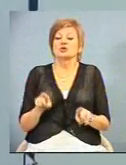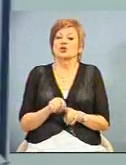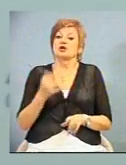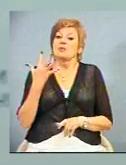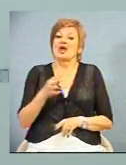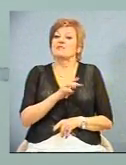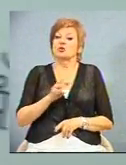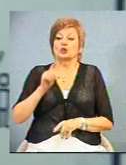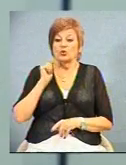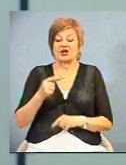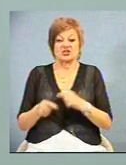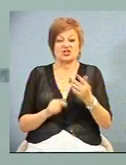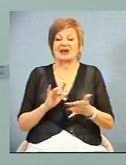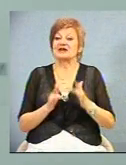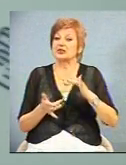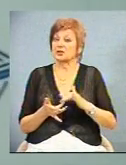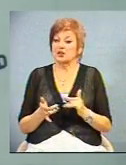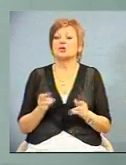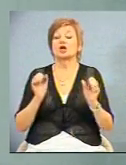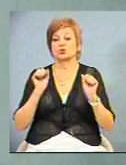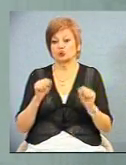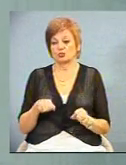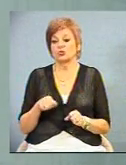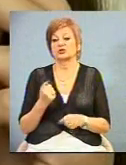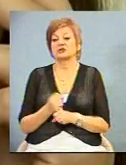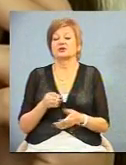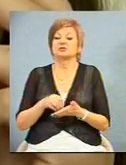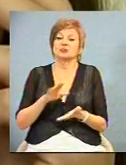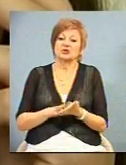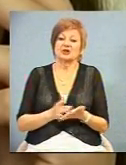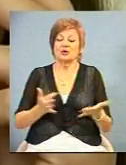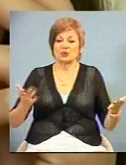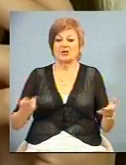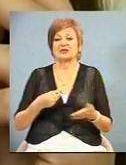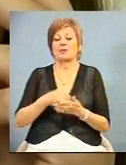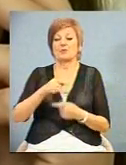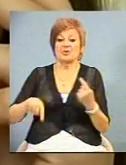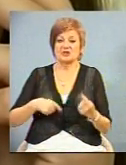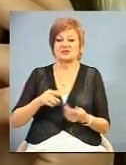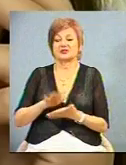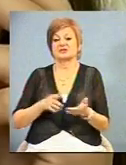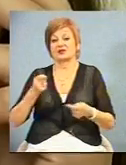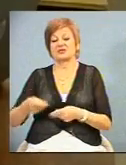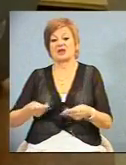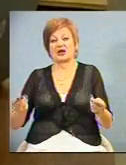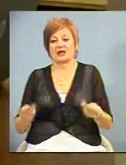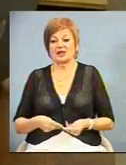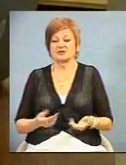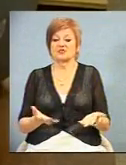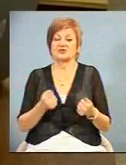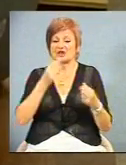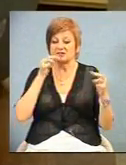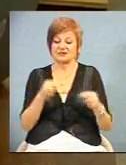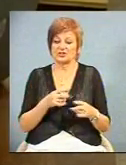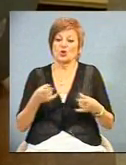допомогою інтернету, саме через сайт відомства, можна здійснити реєстрацію майна, бізнесу, подати заяву на шлюб за добу, отримати свідоцтво про